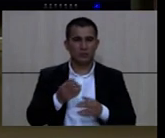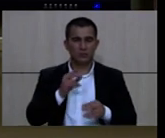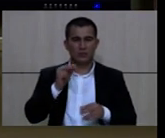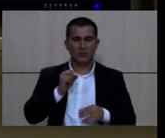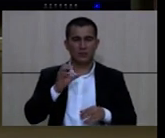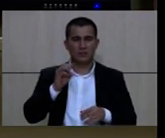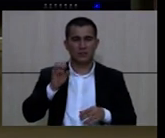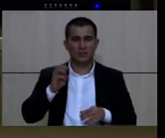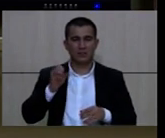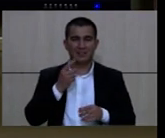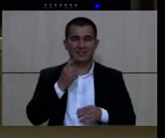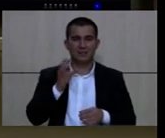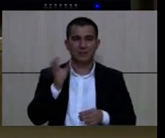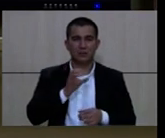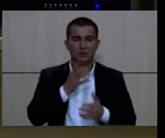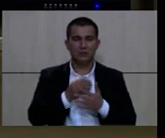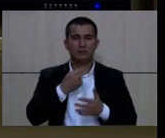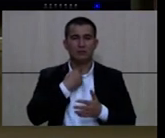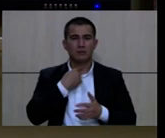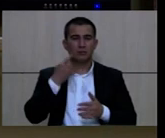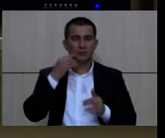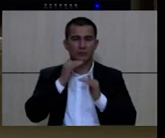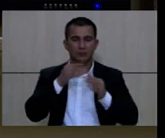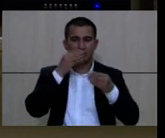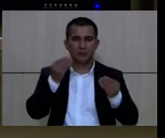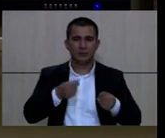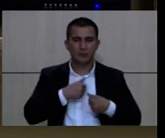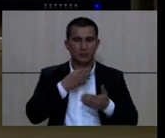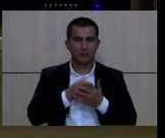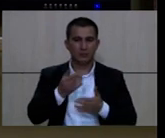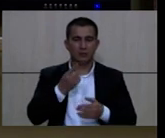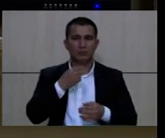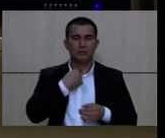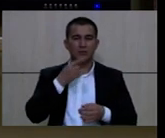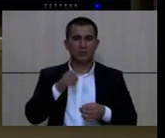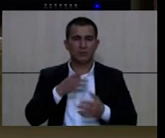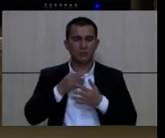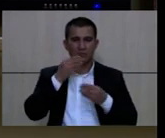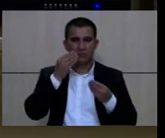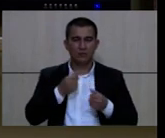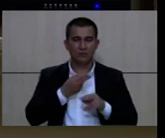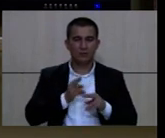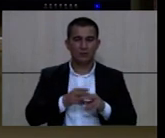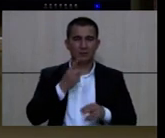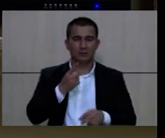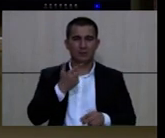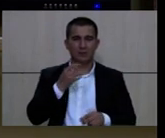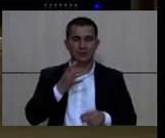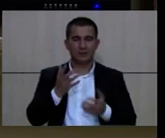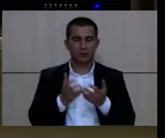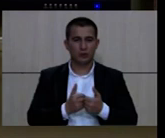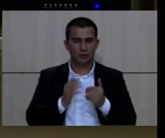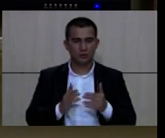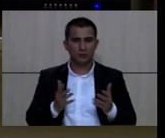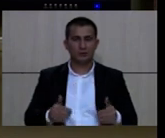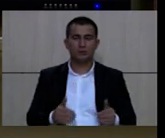1 sekund davomidagi tebranishlar soni edi. Demak, chastotaning birligi gersda o'lchanadi.